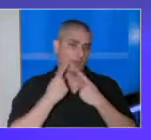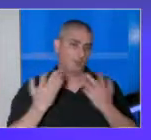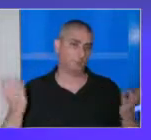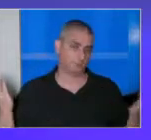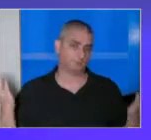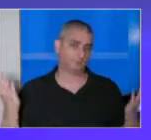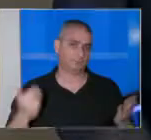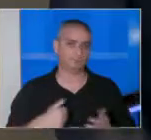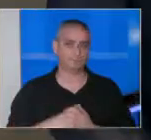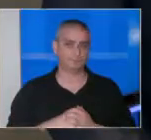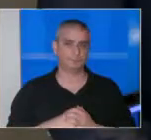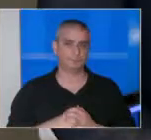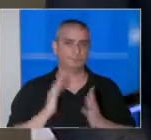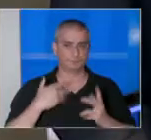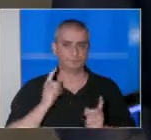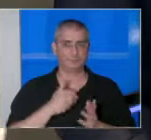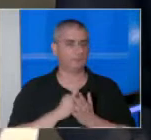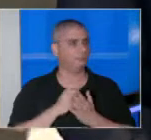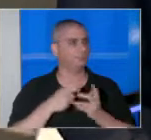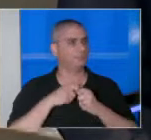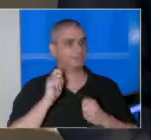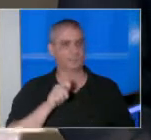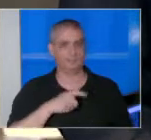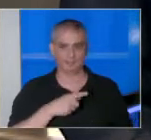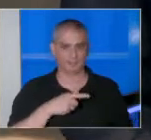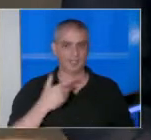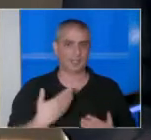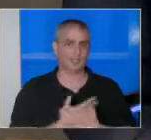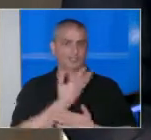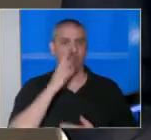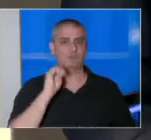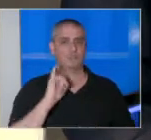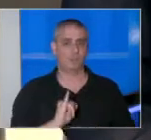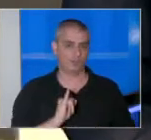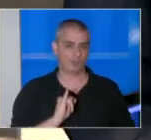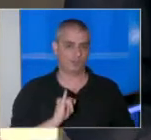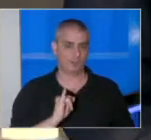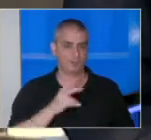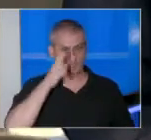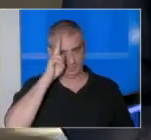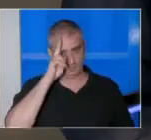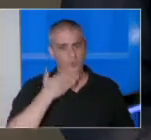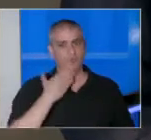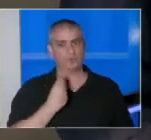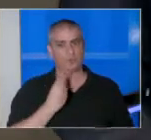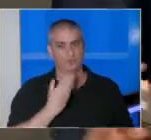בינינו, וכך אנחנו צריכים להמשיך. חברת הכנסת החדשה, מתי יוגב